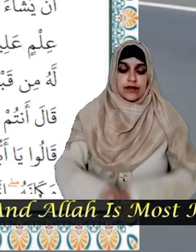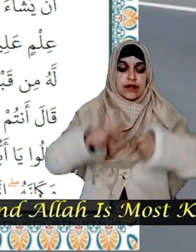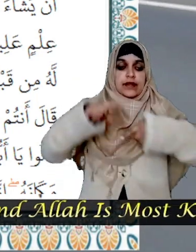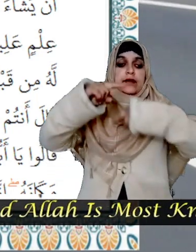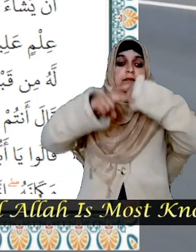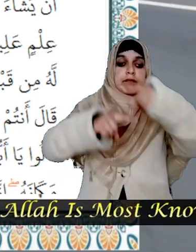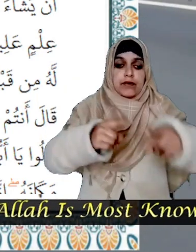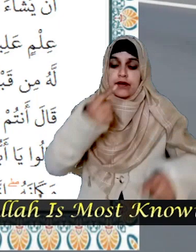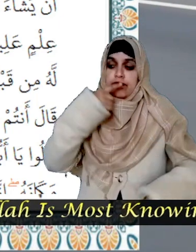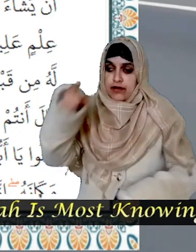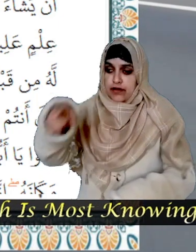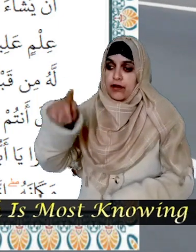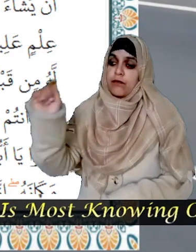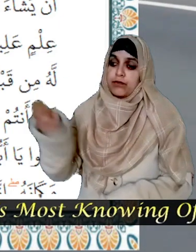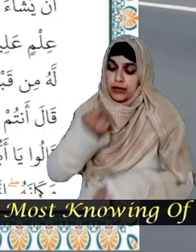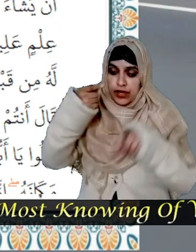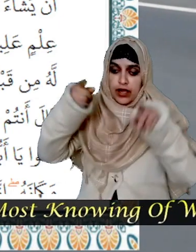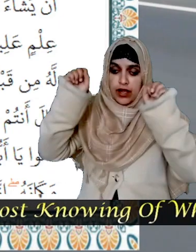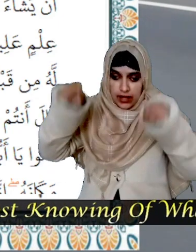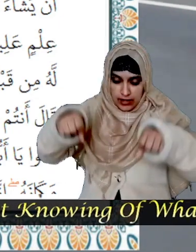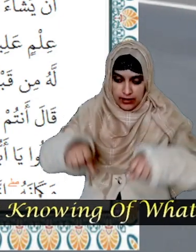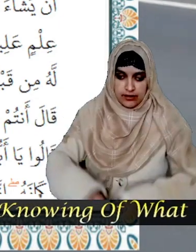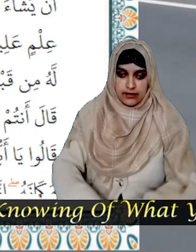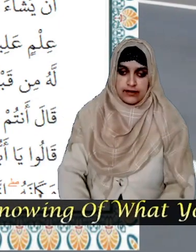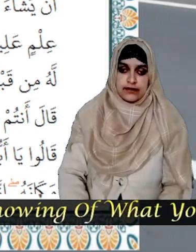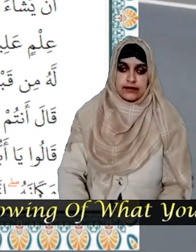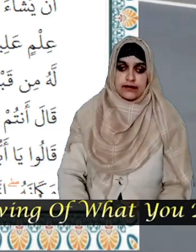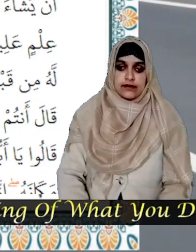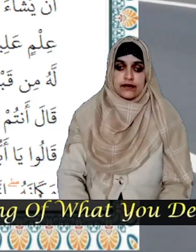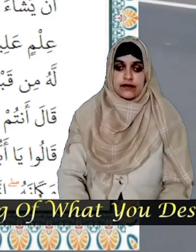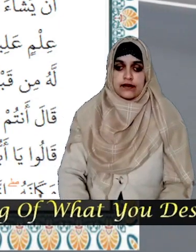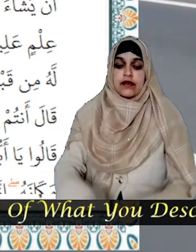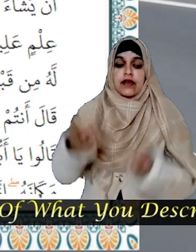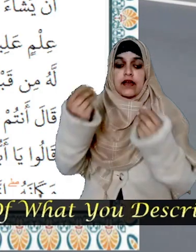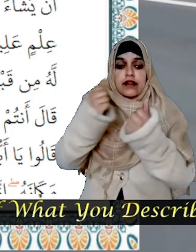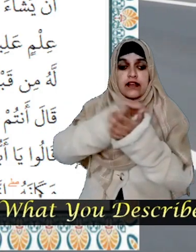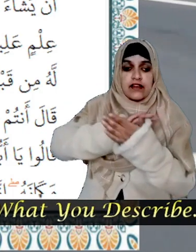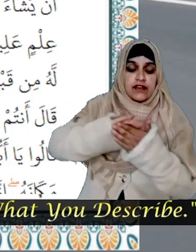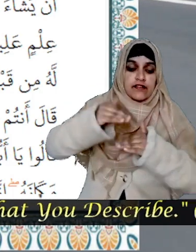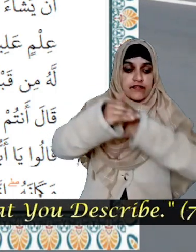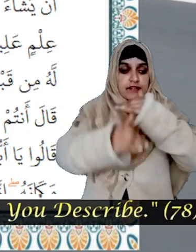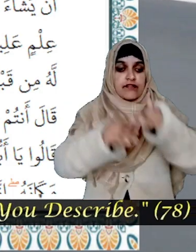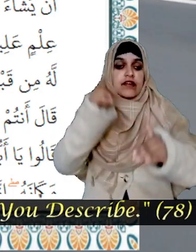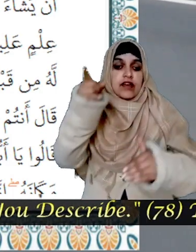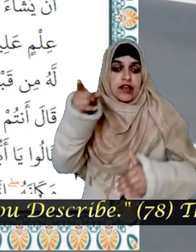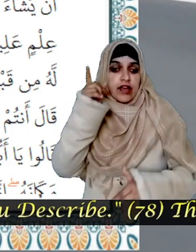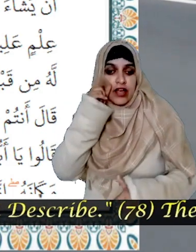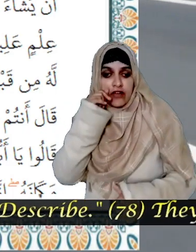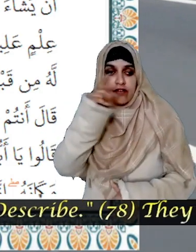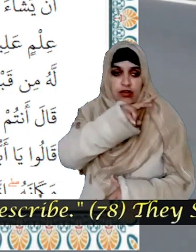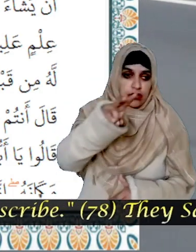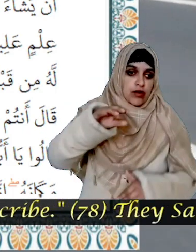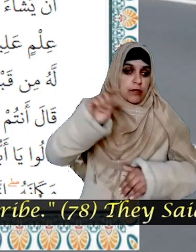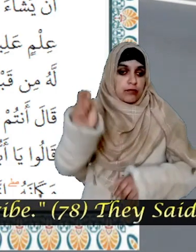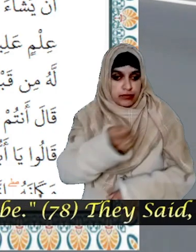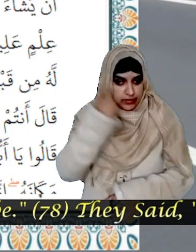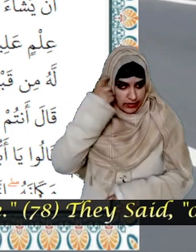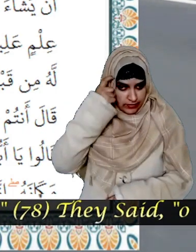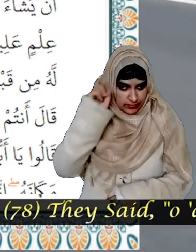تيس فقد سرق أخو الله من قبل أبلي سهاتاتي أمان درواها